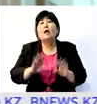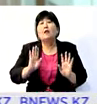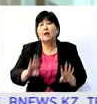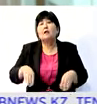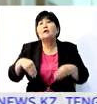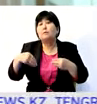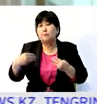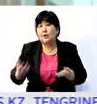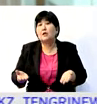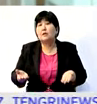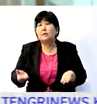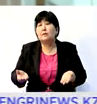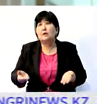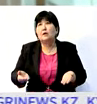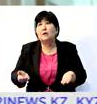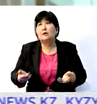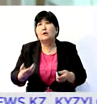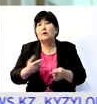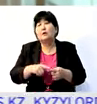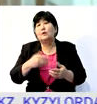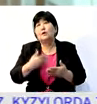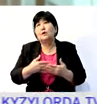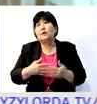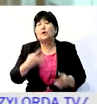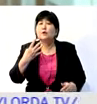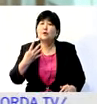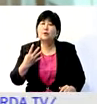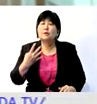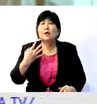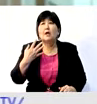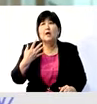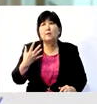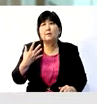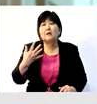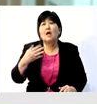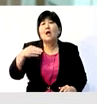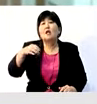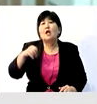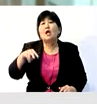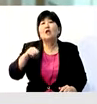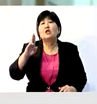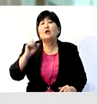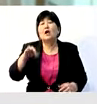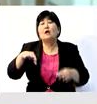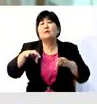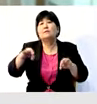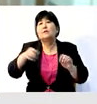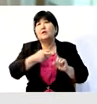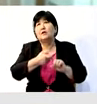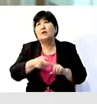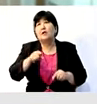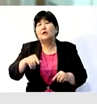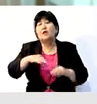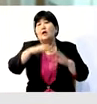енді. Сол где-то 4-5 тележка, ол әрбір тележканың үстінде